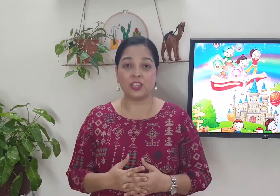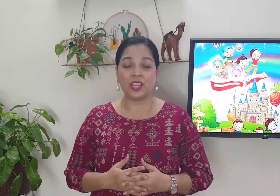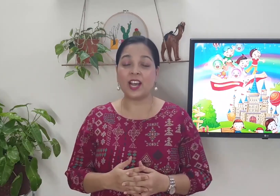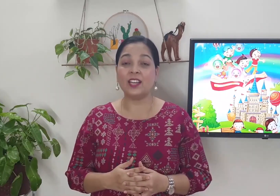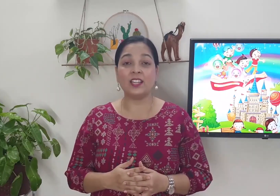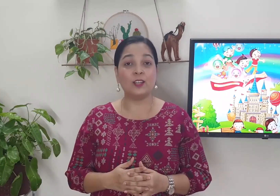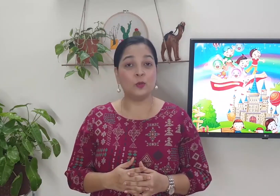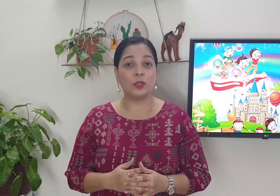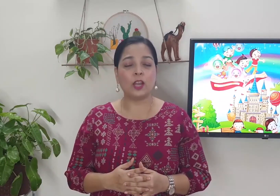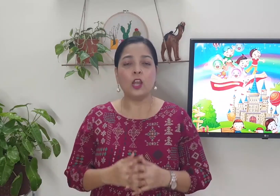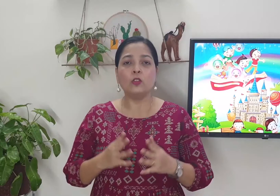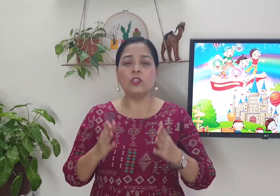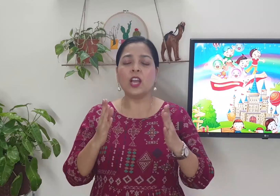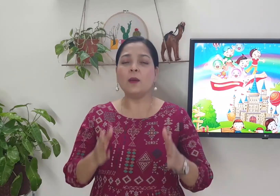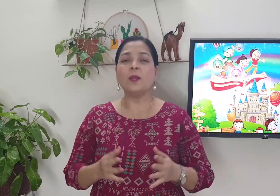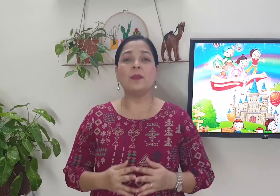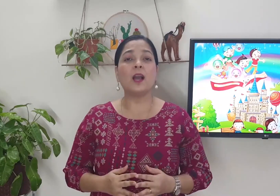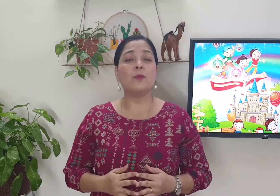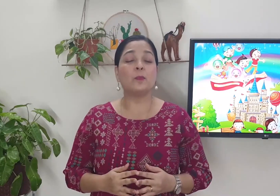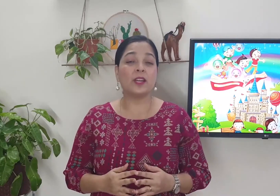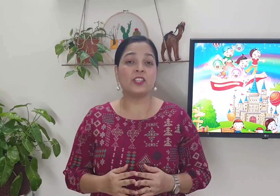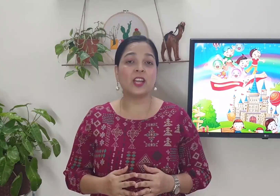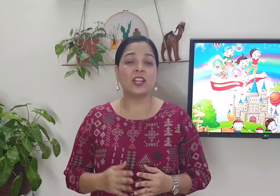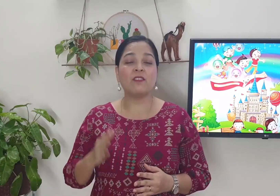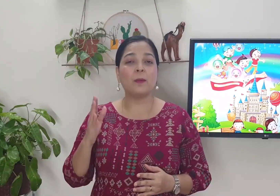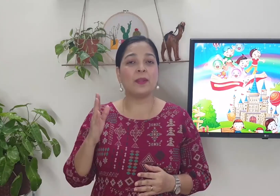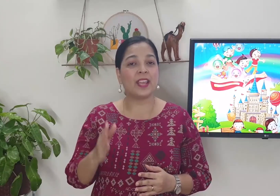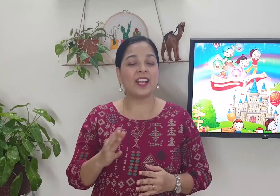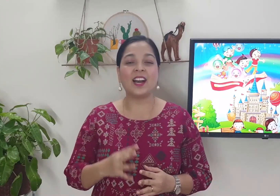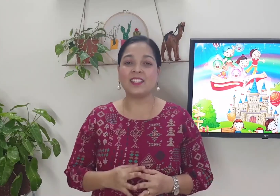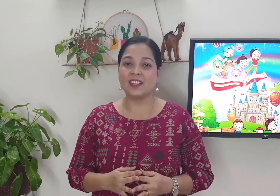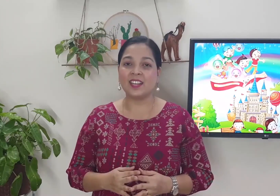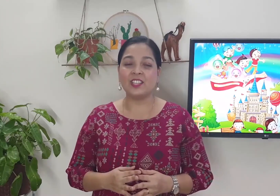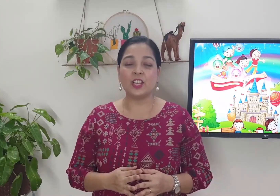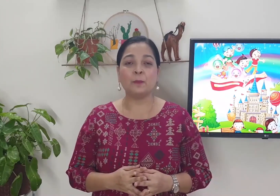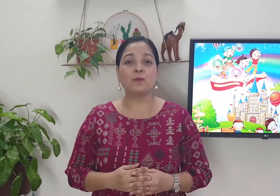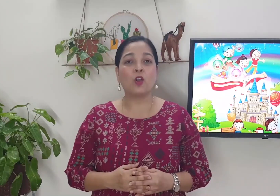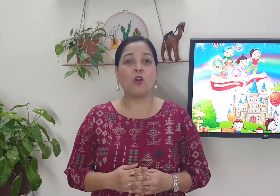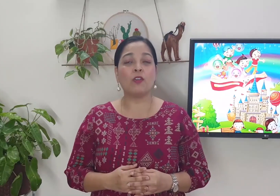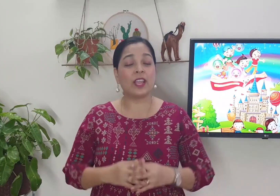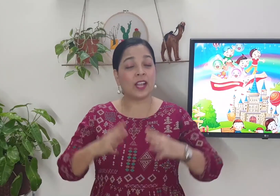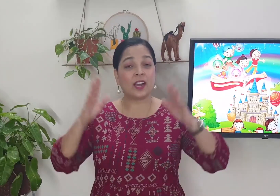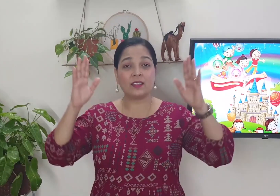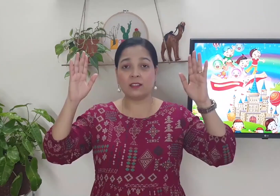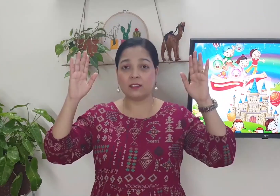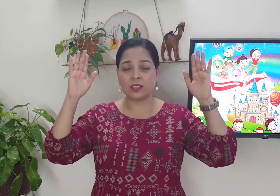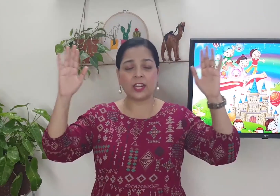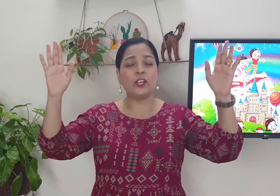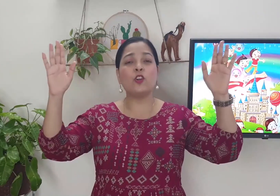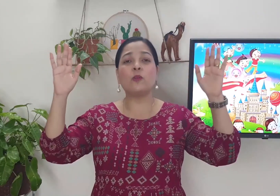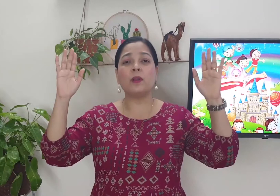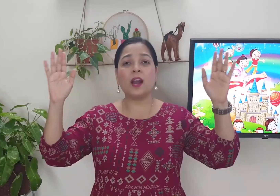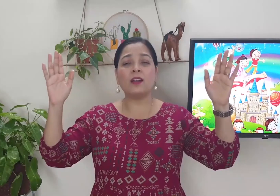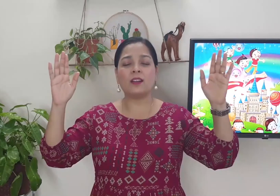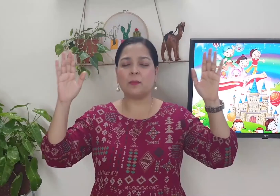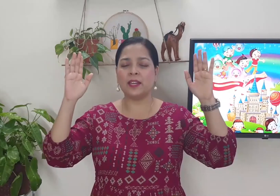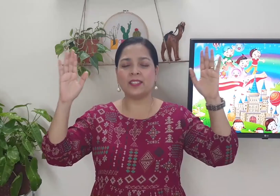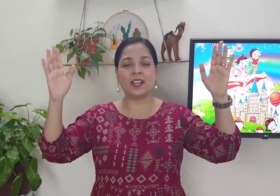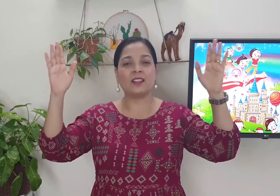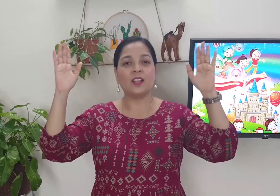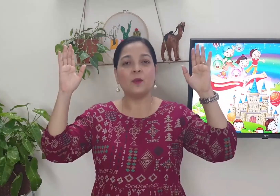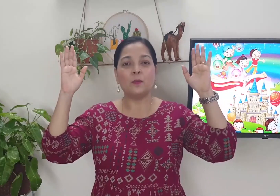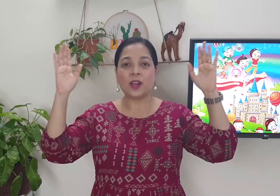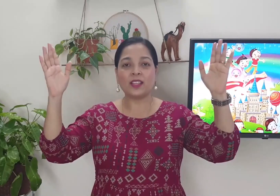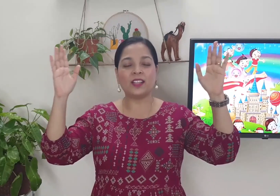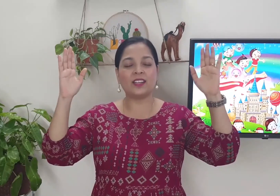देवस्वास्थ्यमध्ये राहो. हालेलुया. प्रेज द लॉर्ड. तर जिथे कुठे तुम्हाला त्रास होत असेल, तर तुम्ही आपला एक हात लावू शकता आणि दुसरा हात स्क्रीनवर